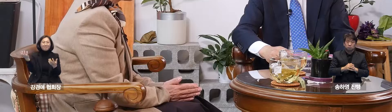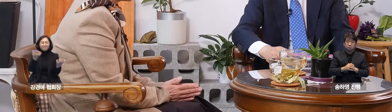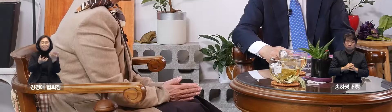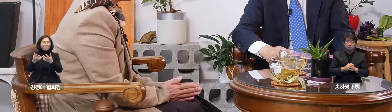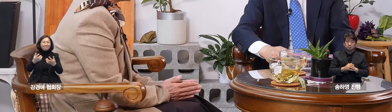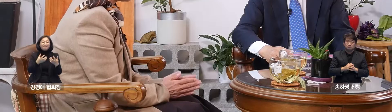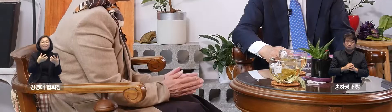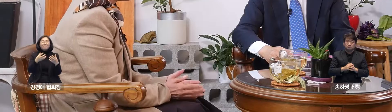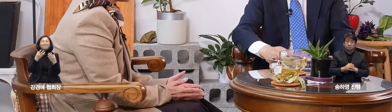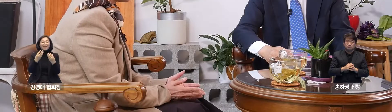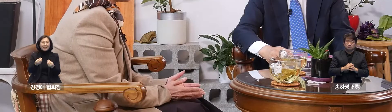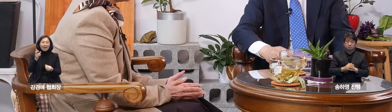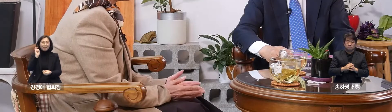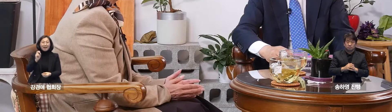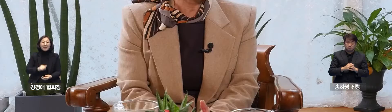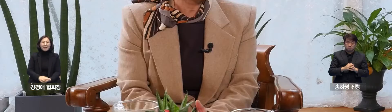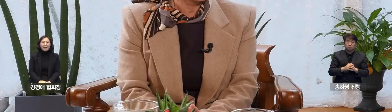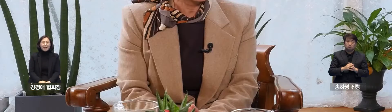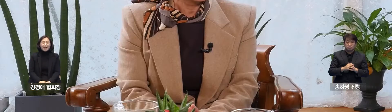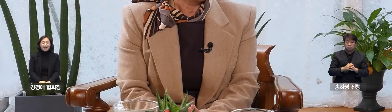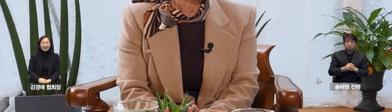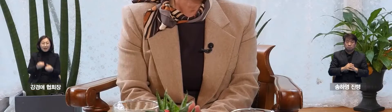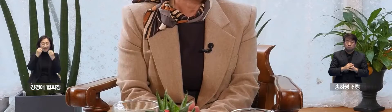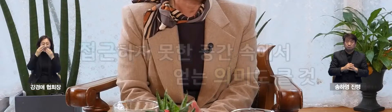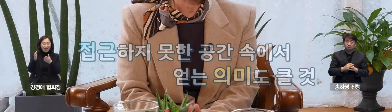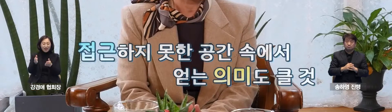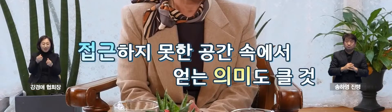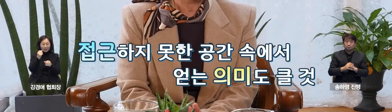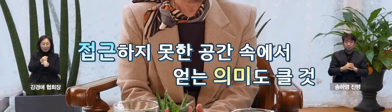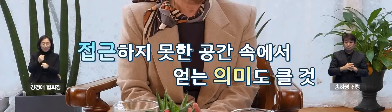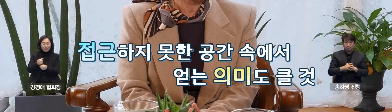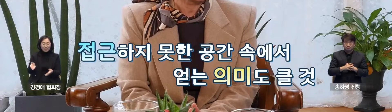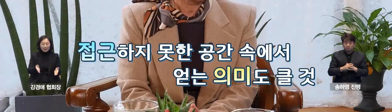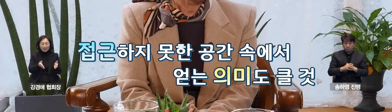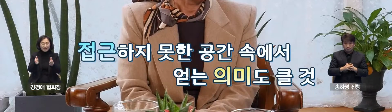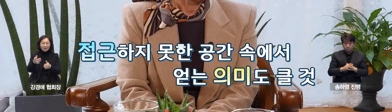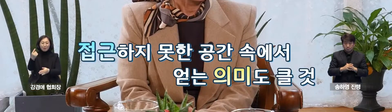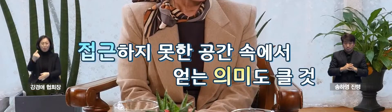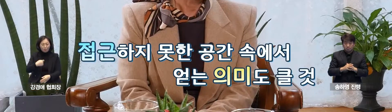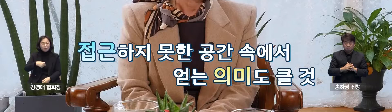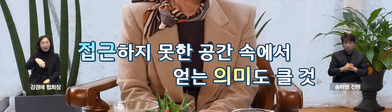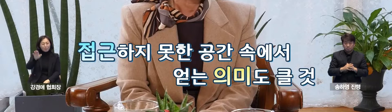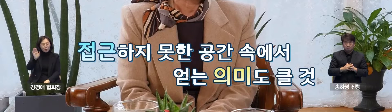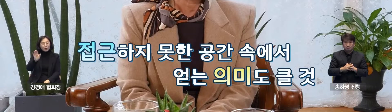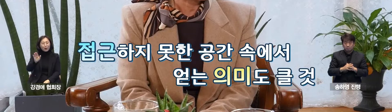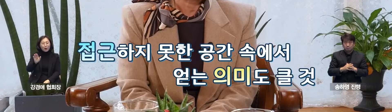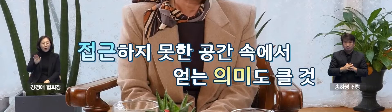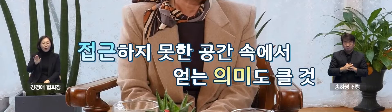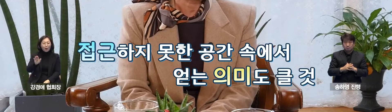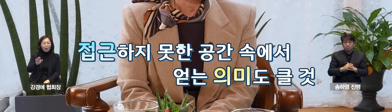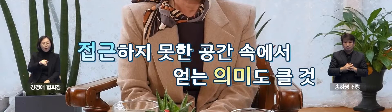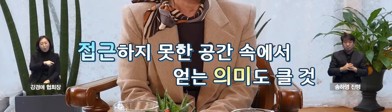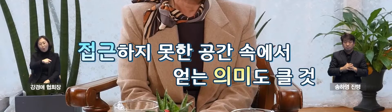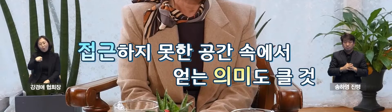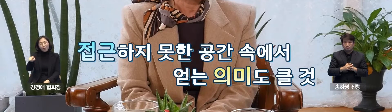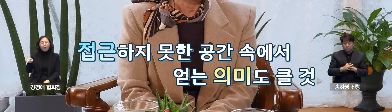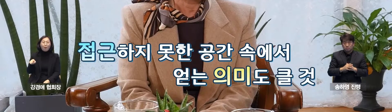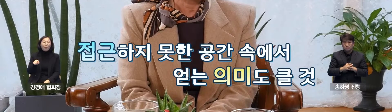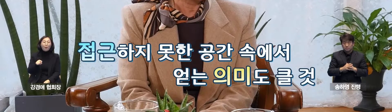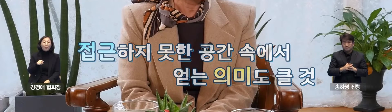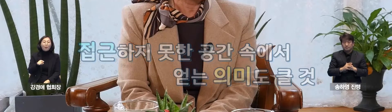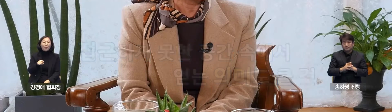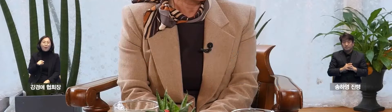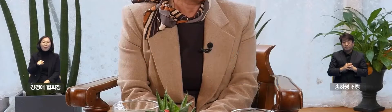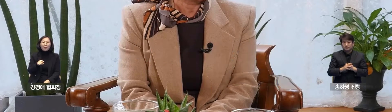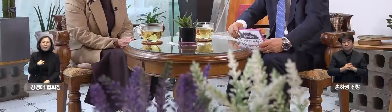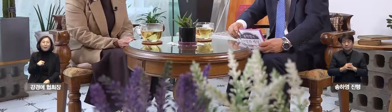와보지 못했던 이 철공석길, 창조길을 오가시면서 사실 많은 그거 자체도 의미가 있지 않은가